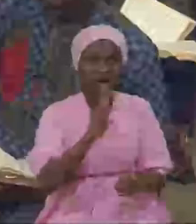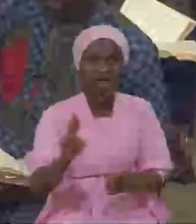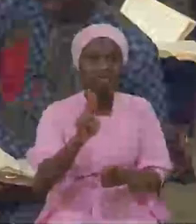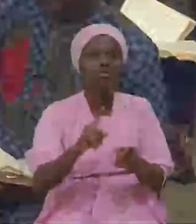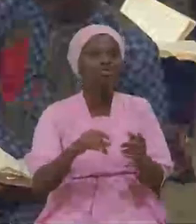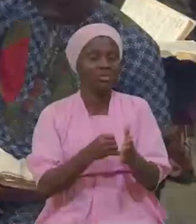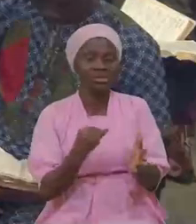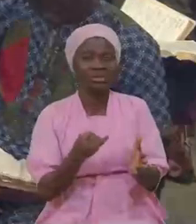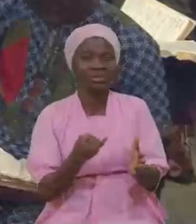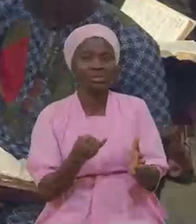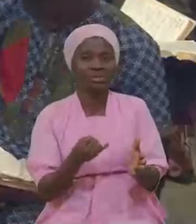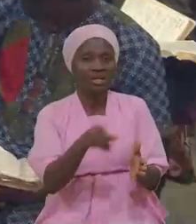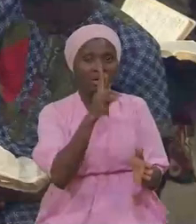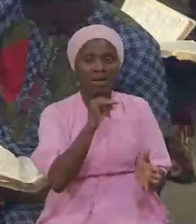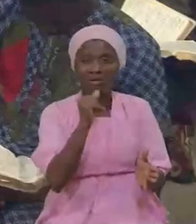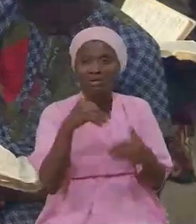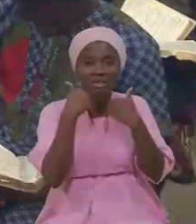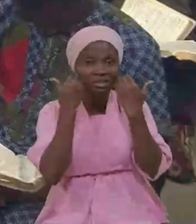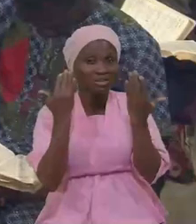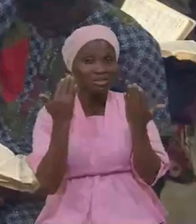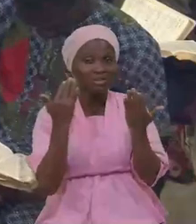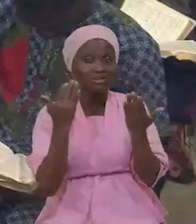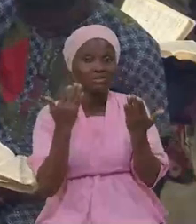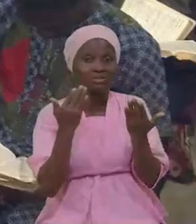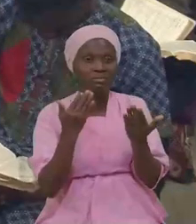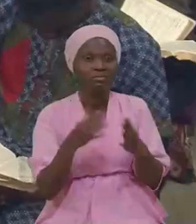Et ils n'ont pas de honte.